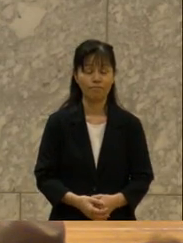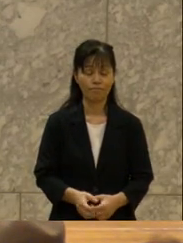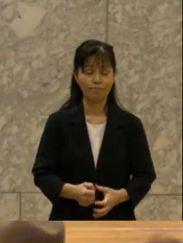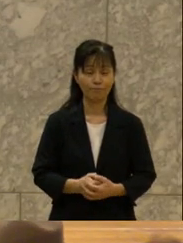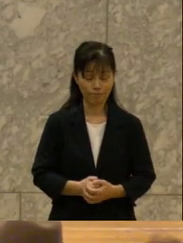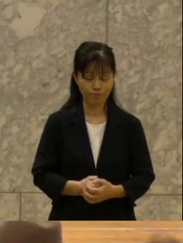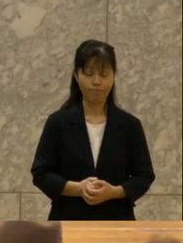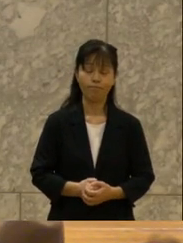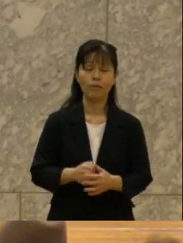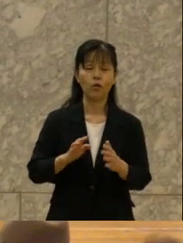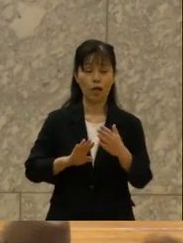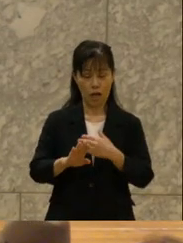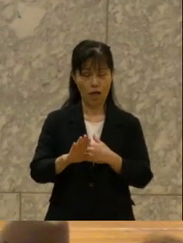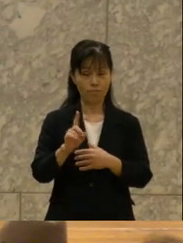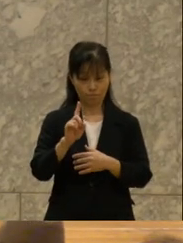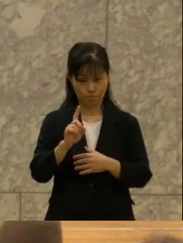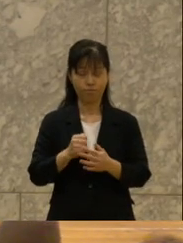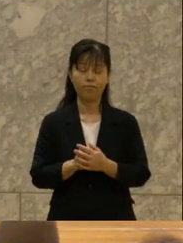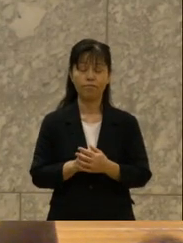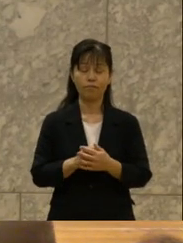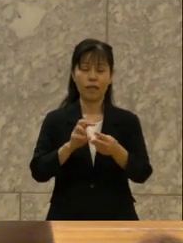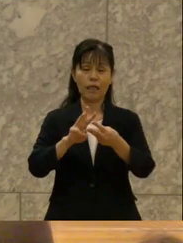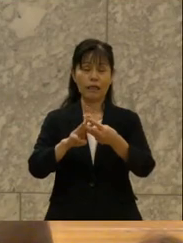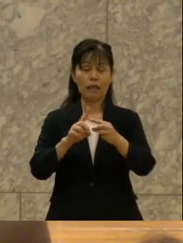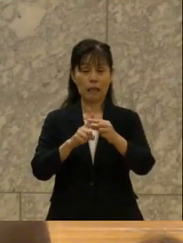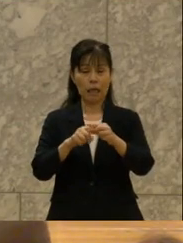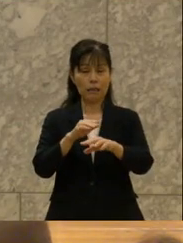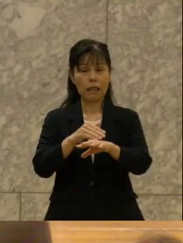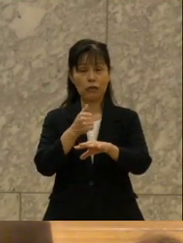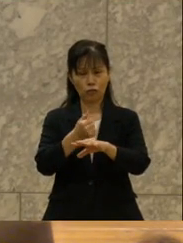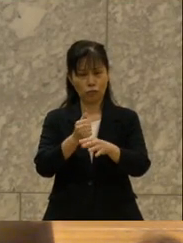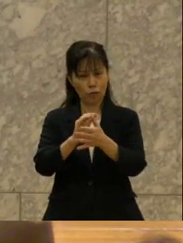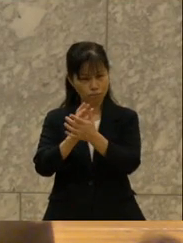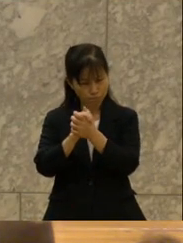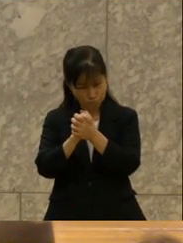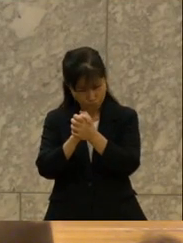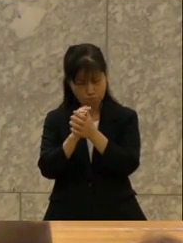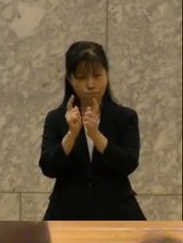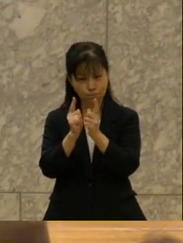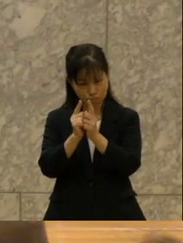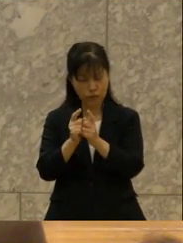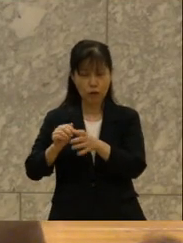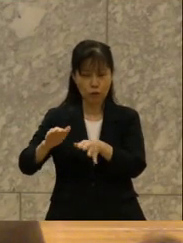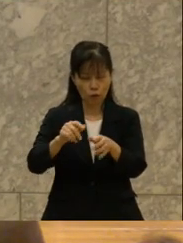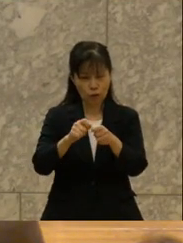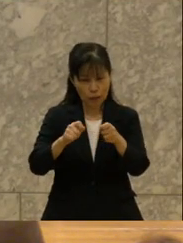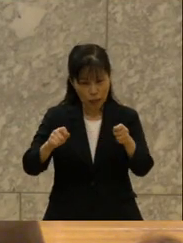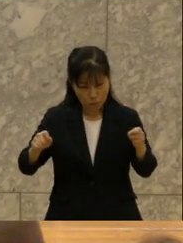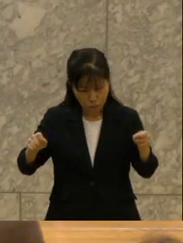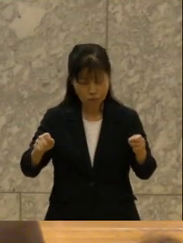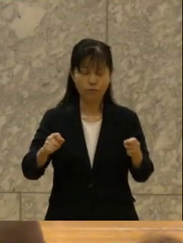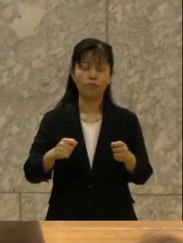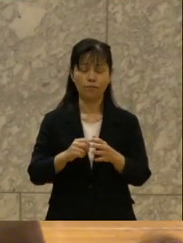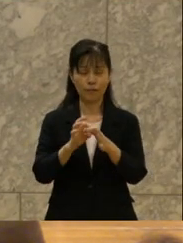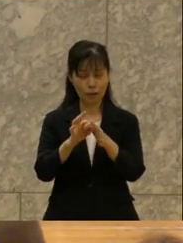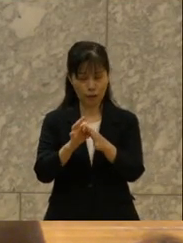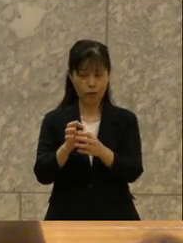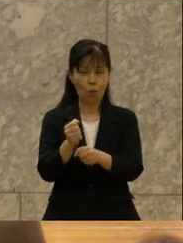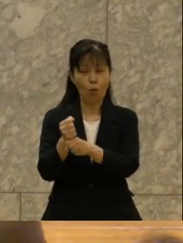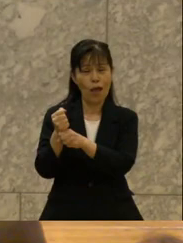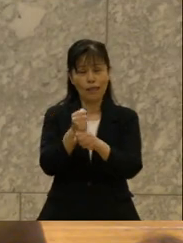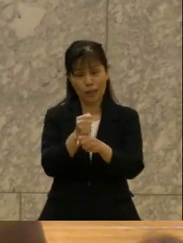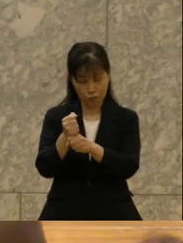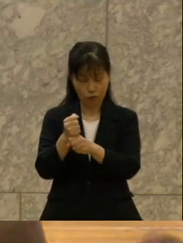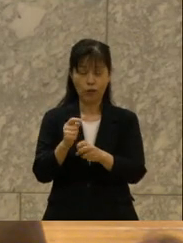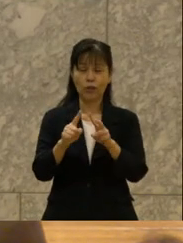さてここからのお時間は田中選手とも親交が深くて陸上競技を長きに渡って関わり応援してください